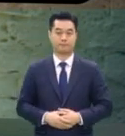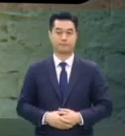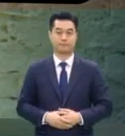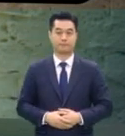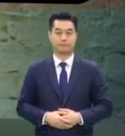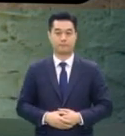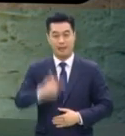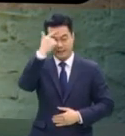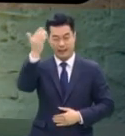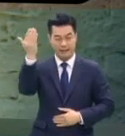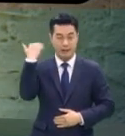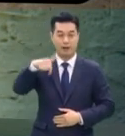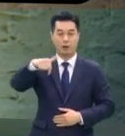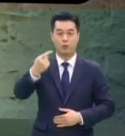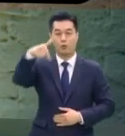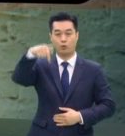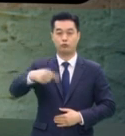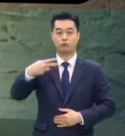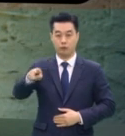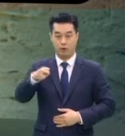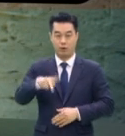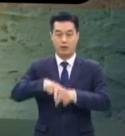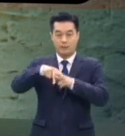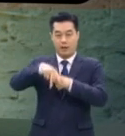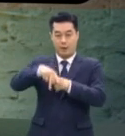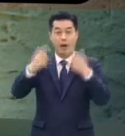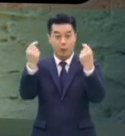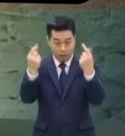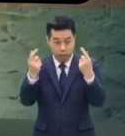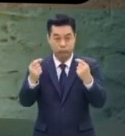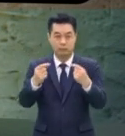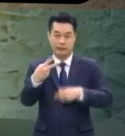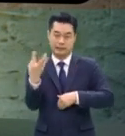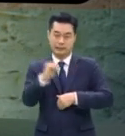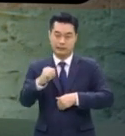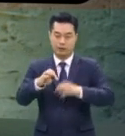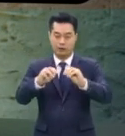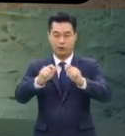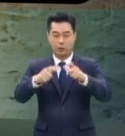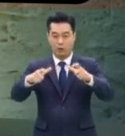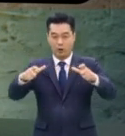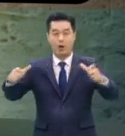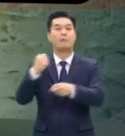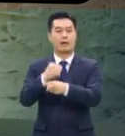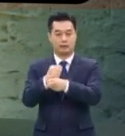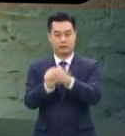이들은 고구려의 기병 처럼 디지털 영토를 확장하는 첨병이 될 것입니다